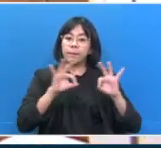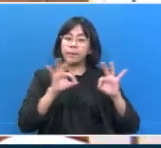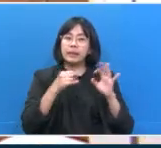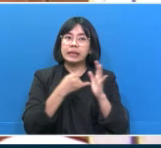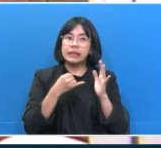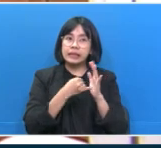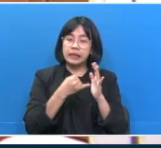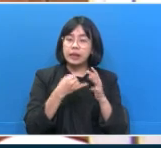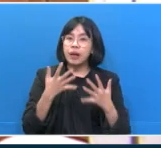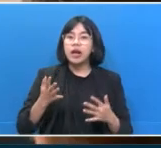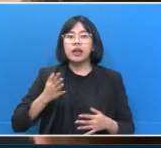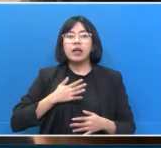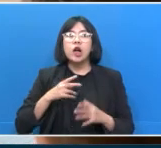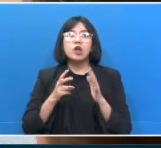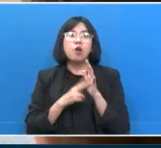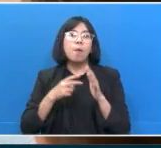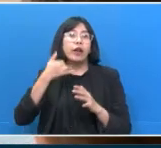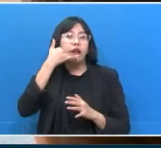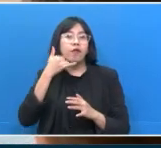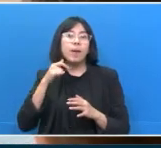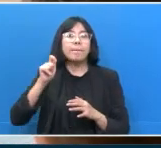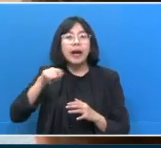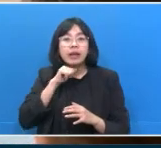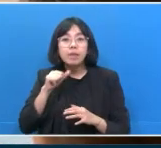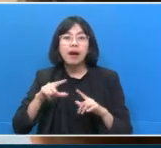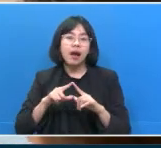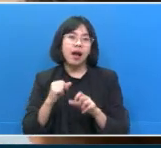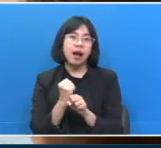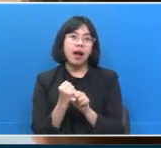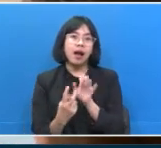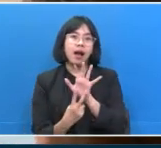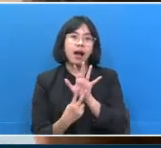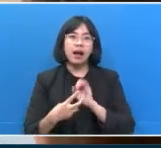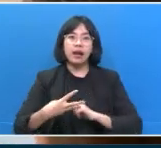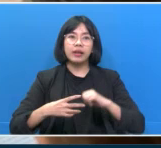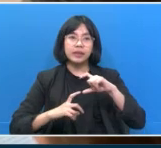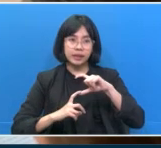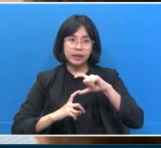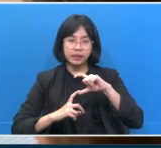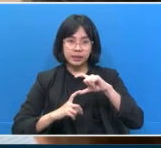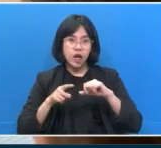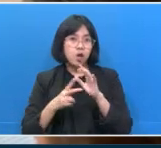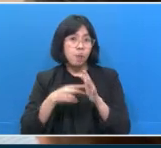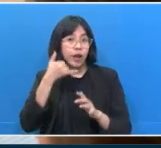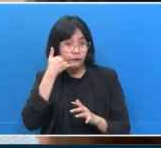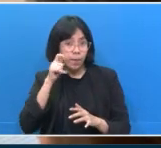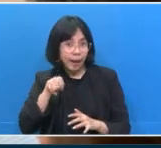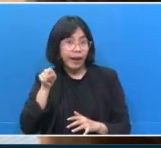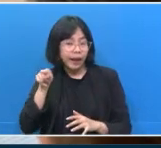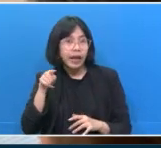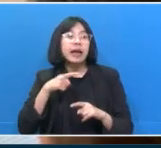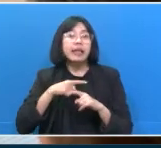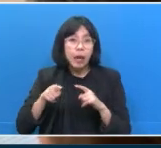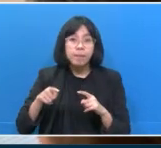lagi. WhatsAppnya dengan nomornya Agnes. WhatsAppnya dengan nomornya Agnes. Tetapi di